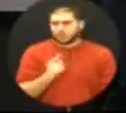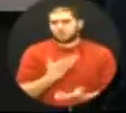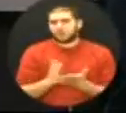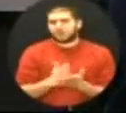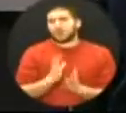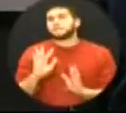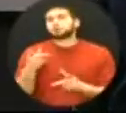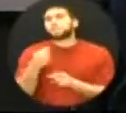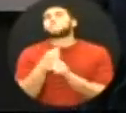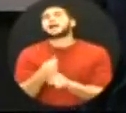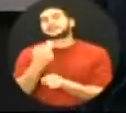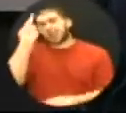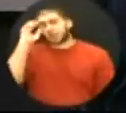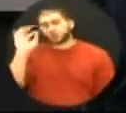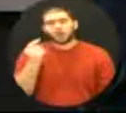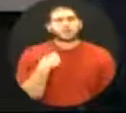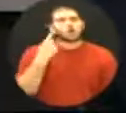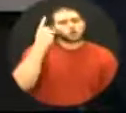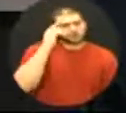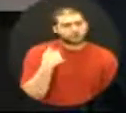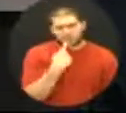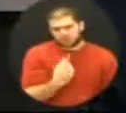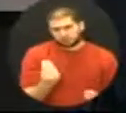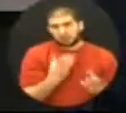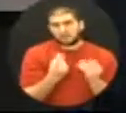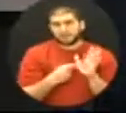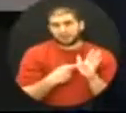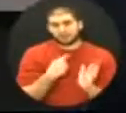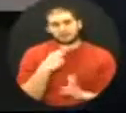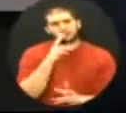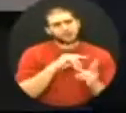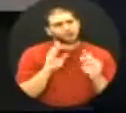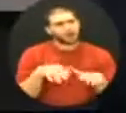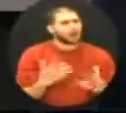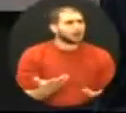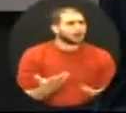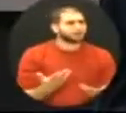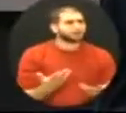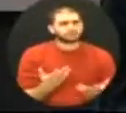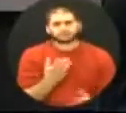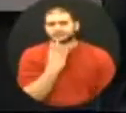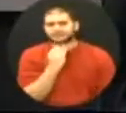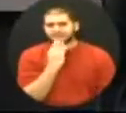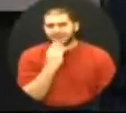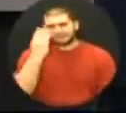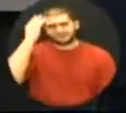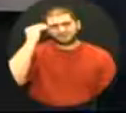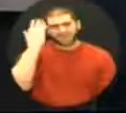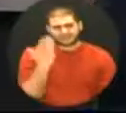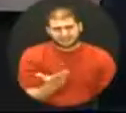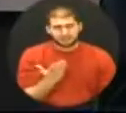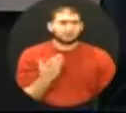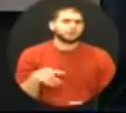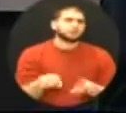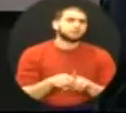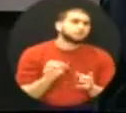למה שהוא מייצג, לרעיון שהוא מייצג. אני חושבת, אני רוצה להגיד לך משהו, הרבה פעמים אני מדברת על הישראלים ופלסטינים, כי על זה